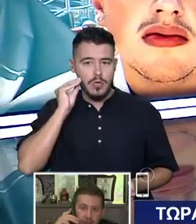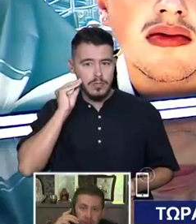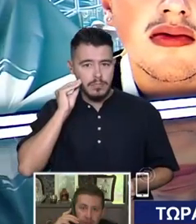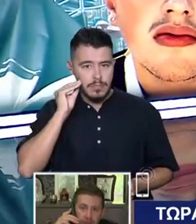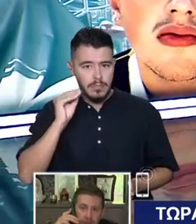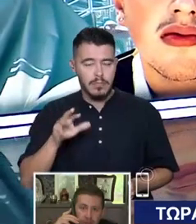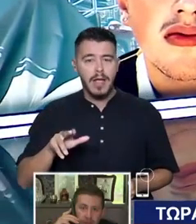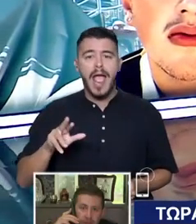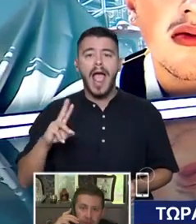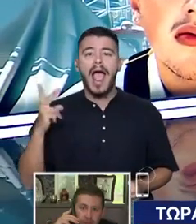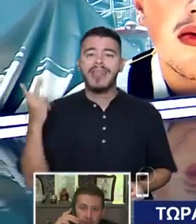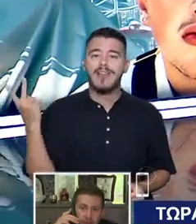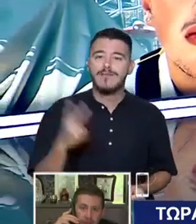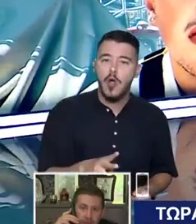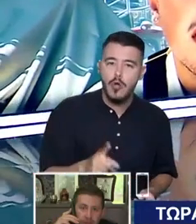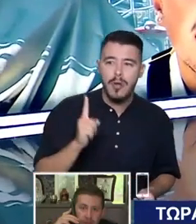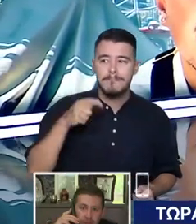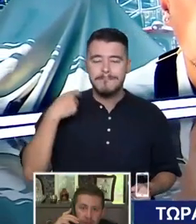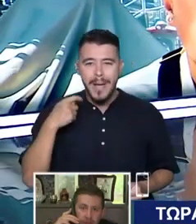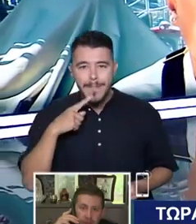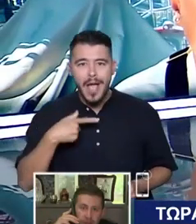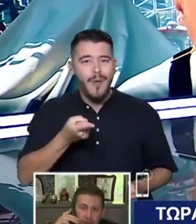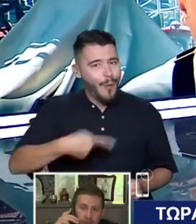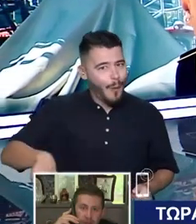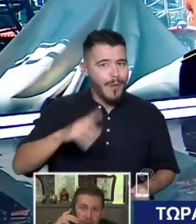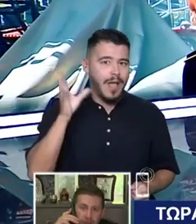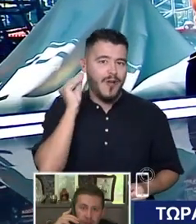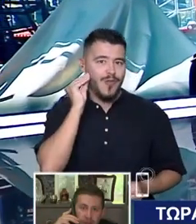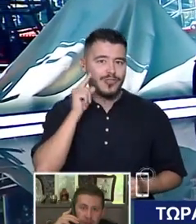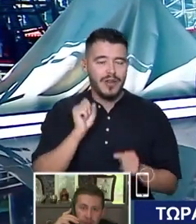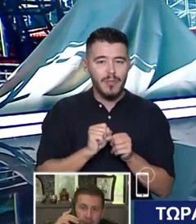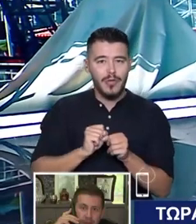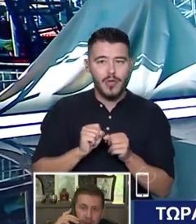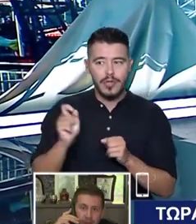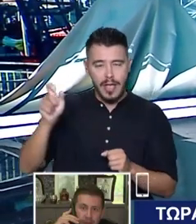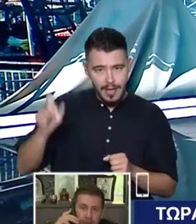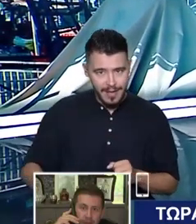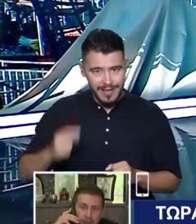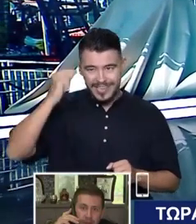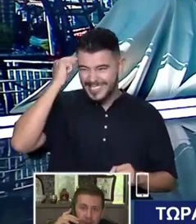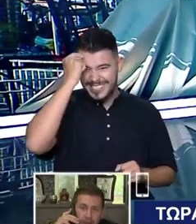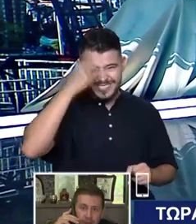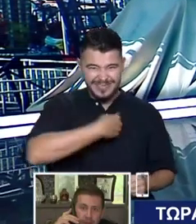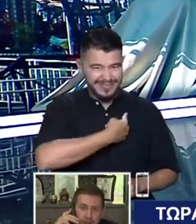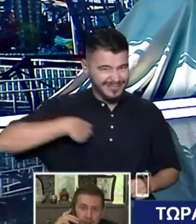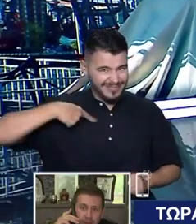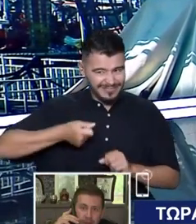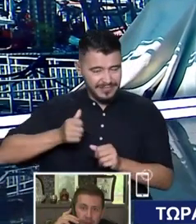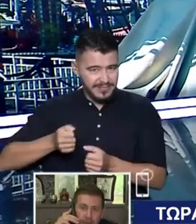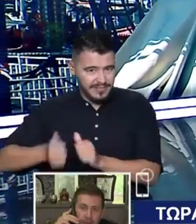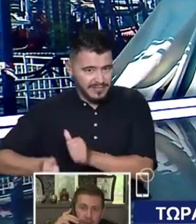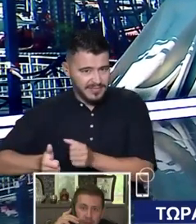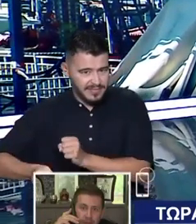του Δημήτρη και του Μινά και της μητέρας τους, που ήταν στα δύο μέτρα. Ακούστηκε δηλαδή αυτή η συνομιλία. Την ώρα λοιπόν